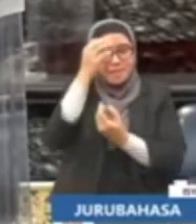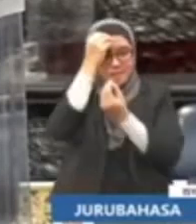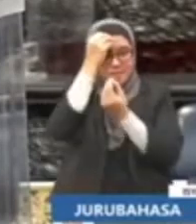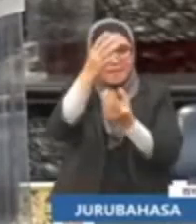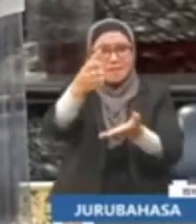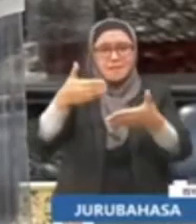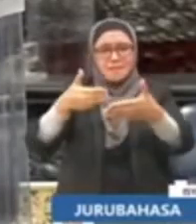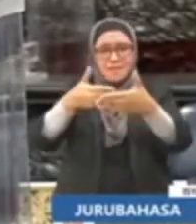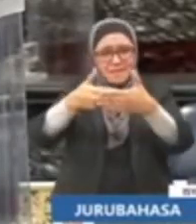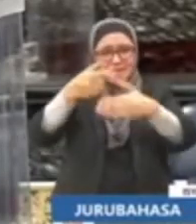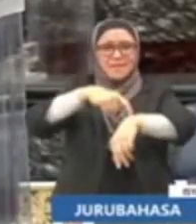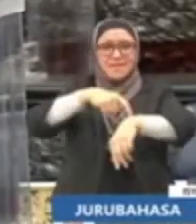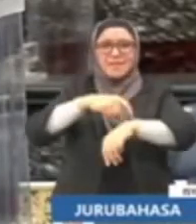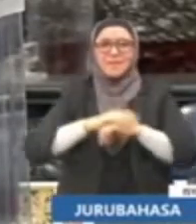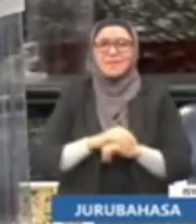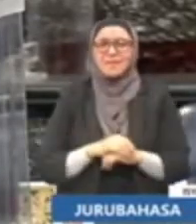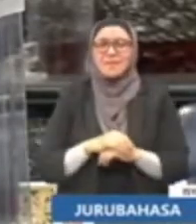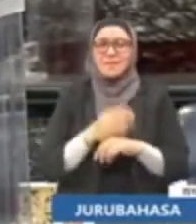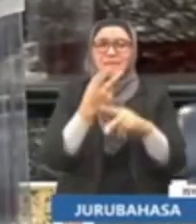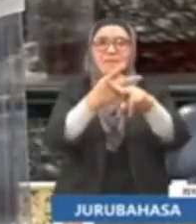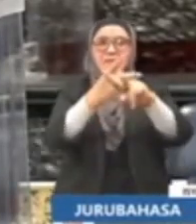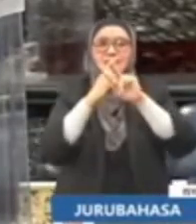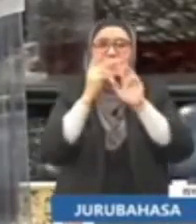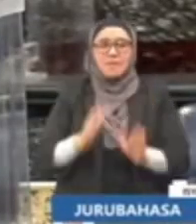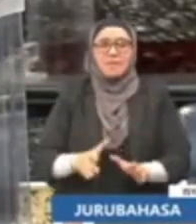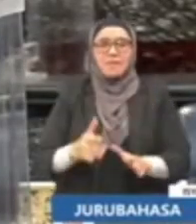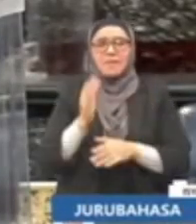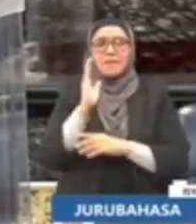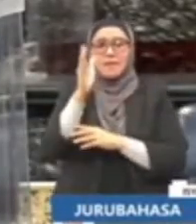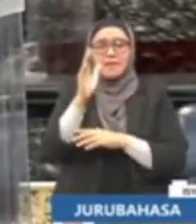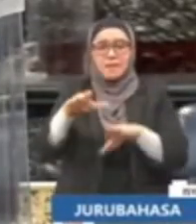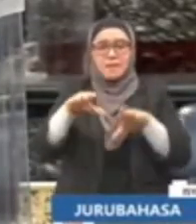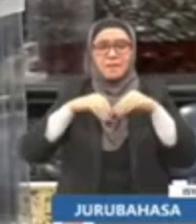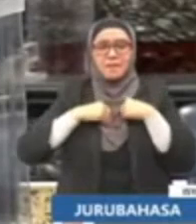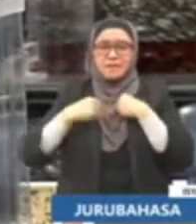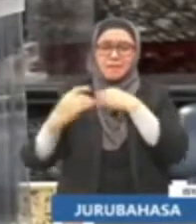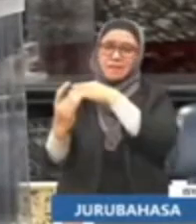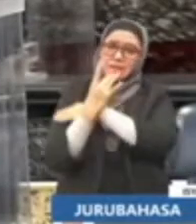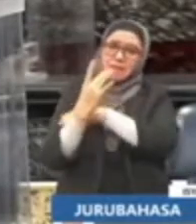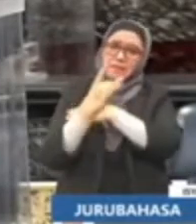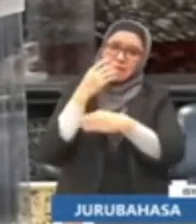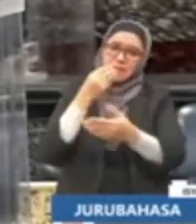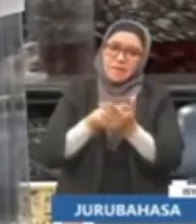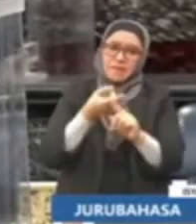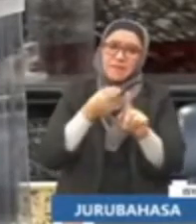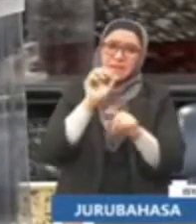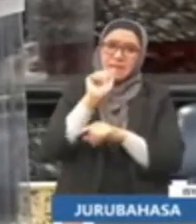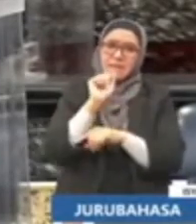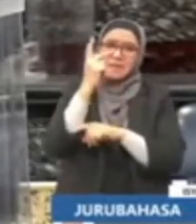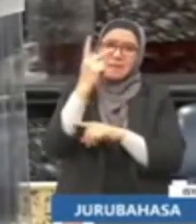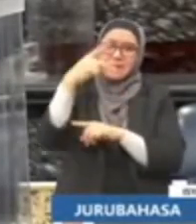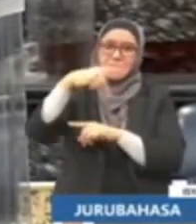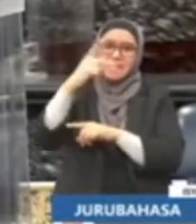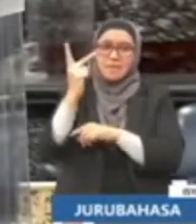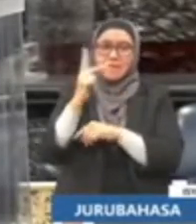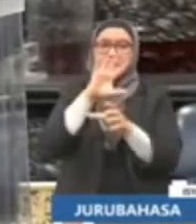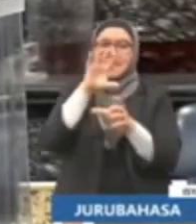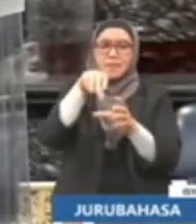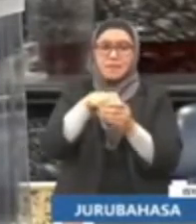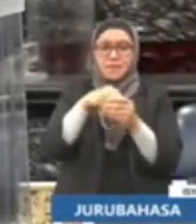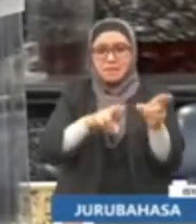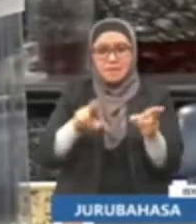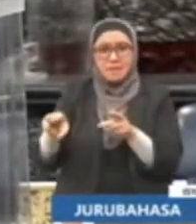masa terdekat peminjam akan turut menerima nasihat keuangan rezeki Pique memasukkan rezeki pancangan keuangan yang